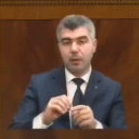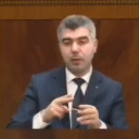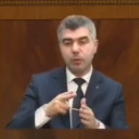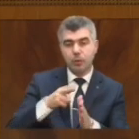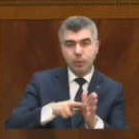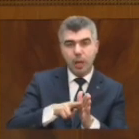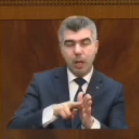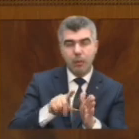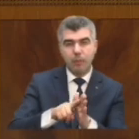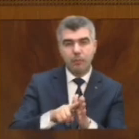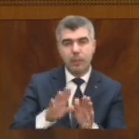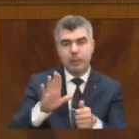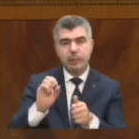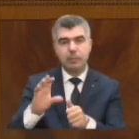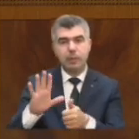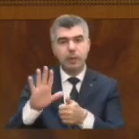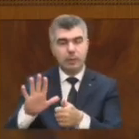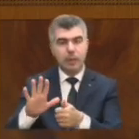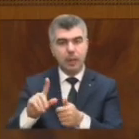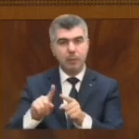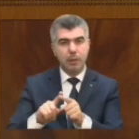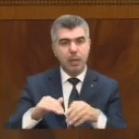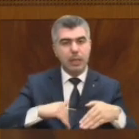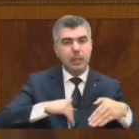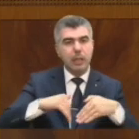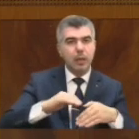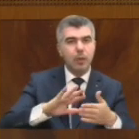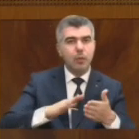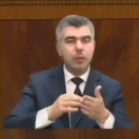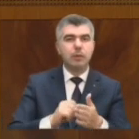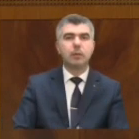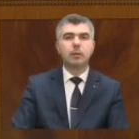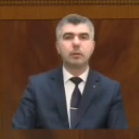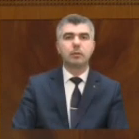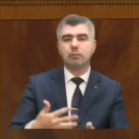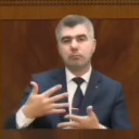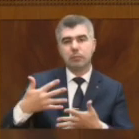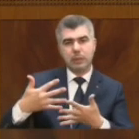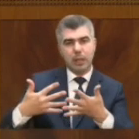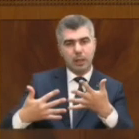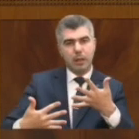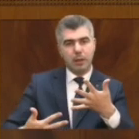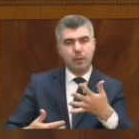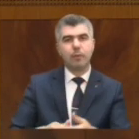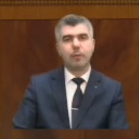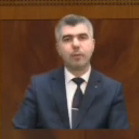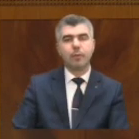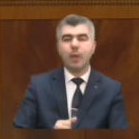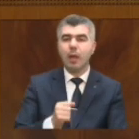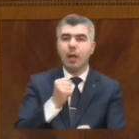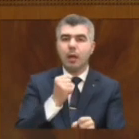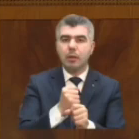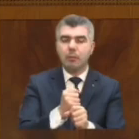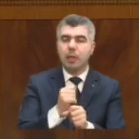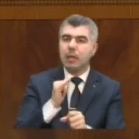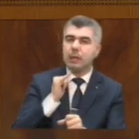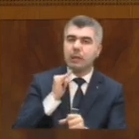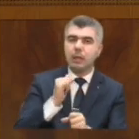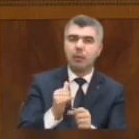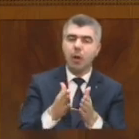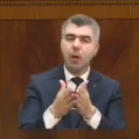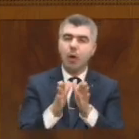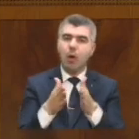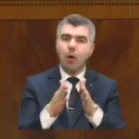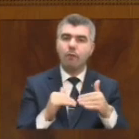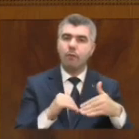رقم 606 الرابطة بين عير من مطهر وطات الحاج إلى آخره. إذن راه اشتغلنا وكنا حاضرين وحلينا العديد